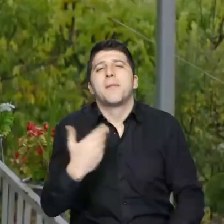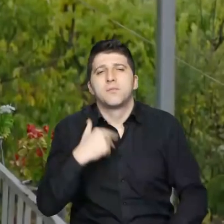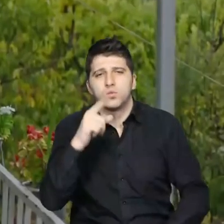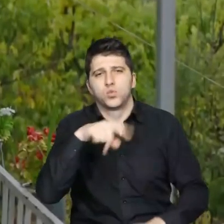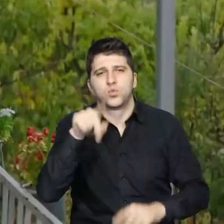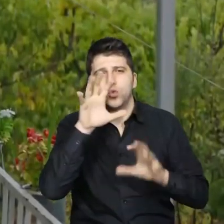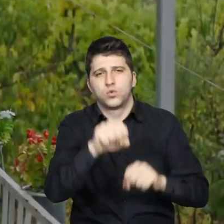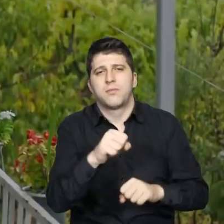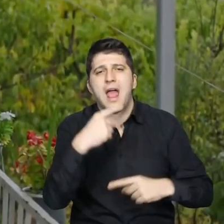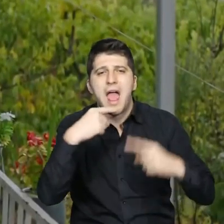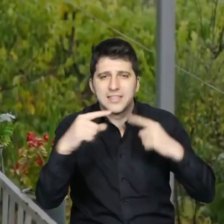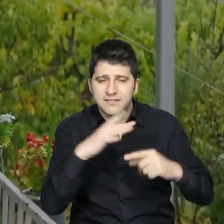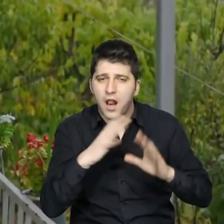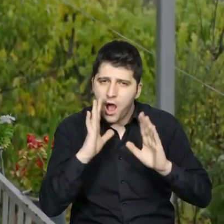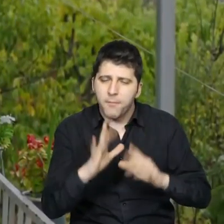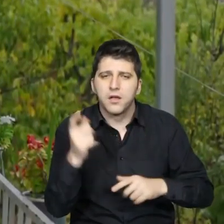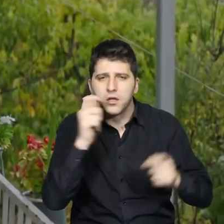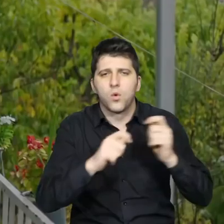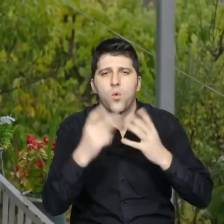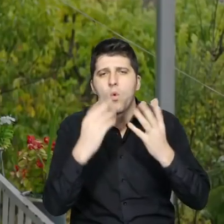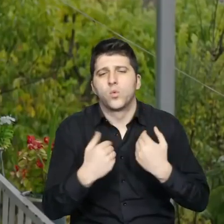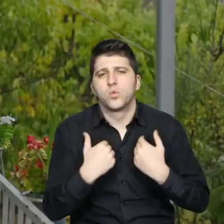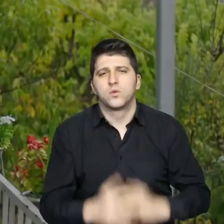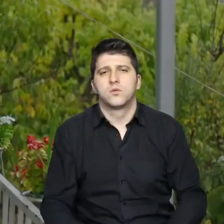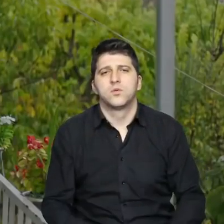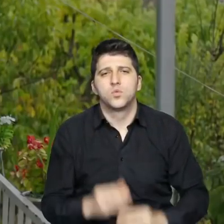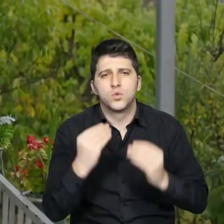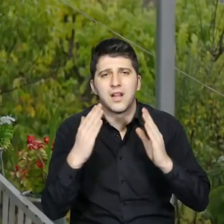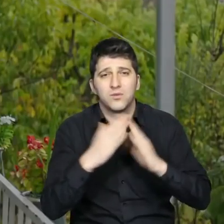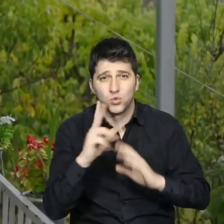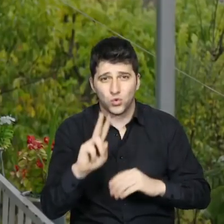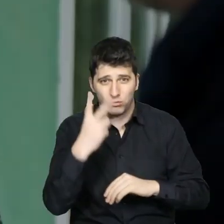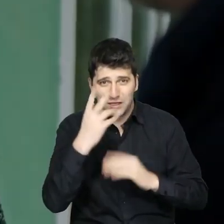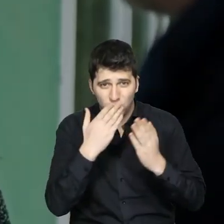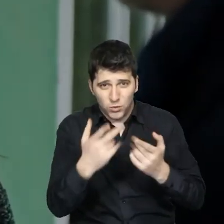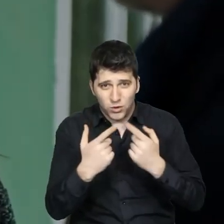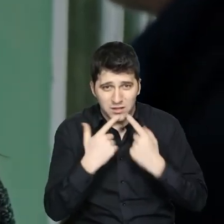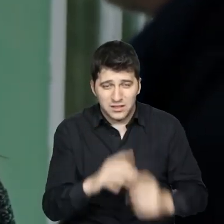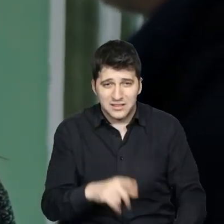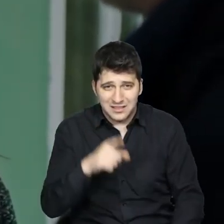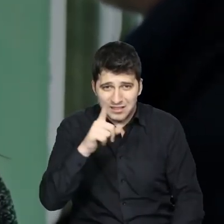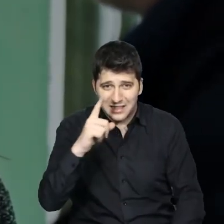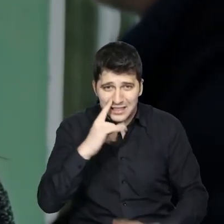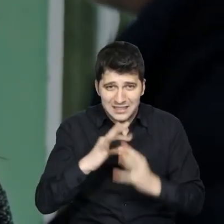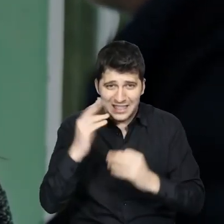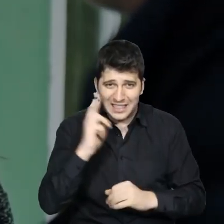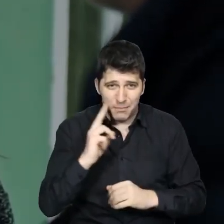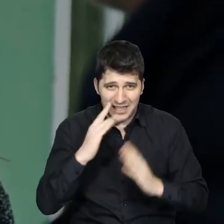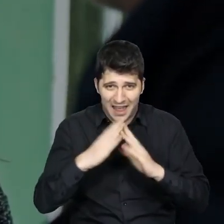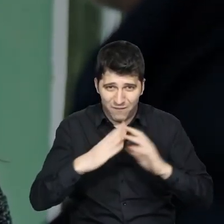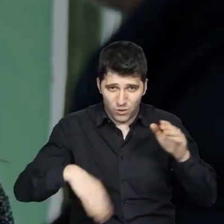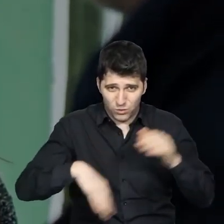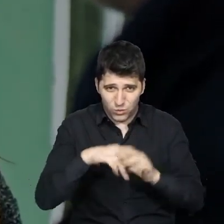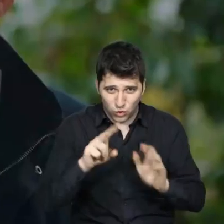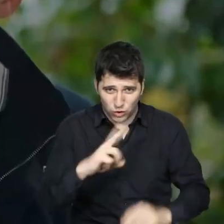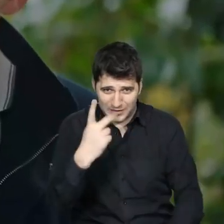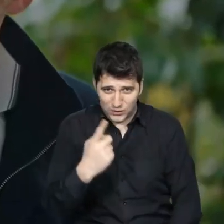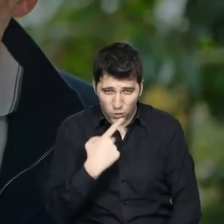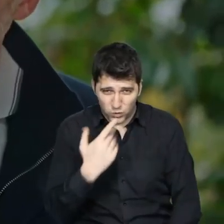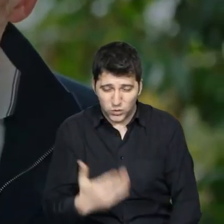tuttum. Eksikleri var ama tamamlarım yani çok güzel bir yer. Sürpriz dediğin bu muydu? Sen bir insanı kibarca evden kovmaya sürpriz mi